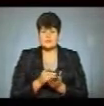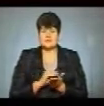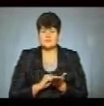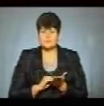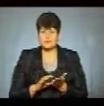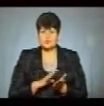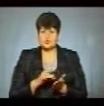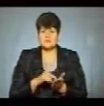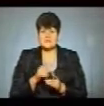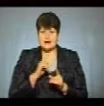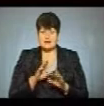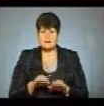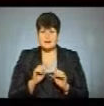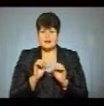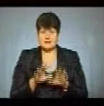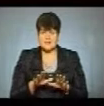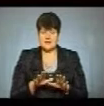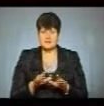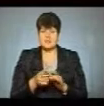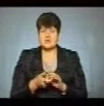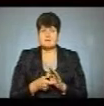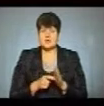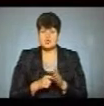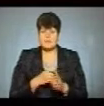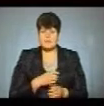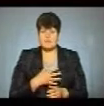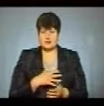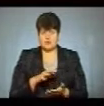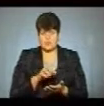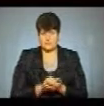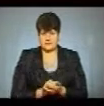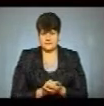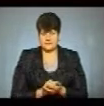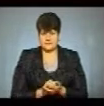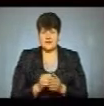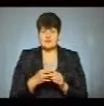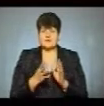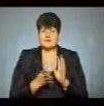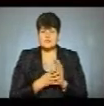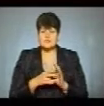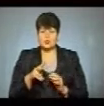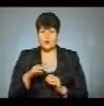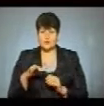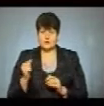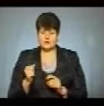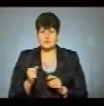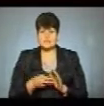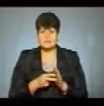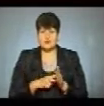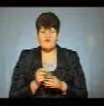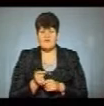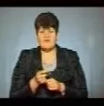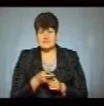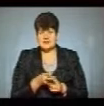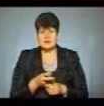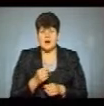що міська рада передає приміщення, в якому зараз аптека, в приватне орендування. 19 лютого заплановане виселення аптеки номер